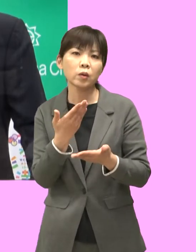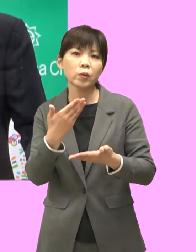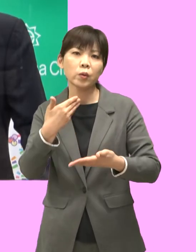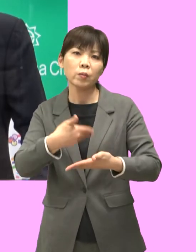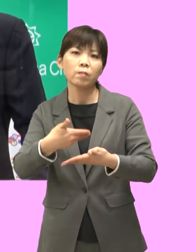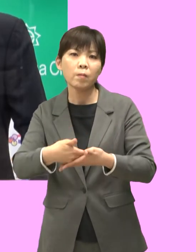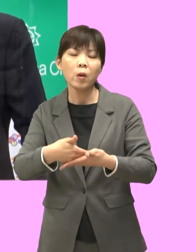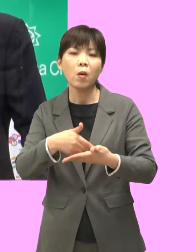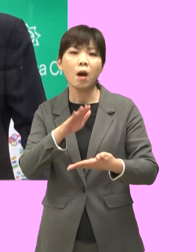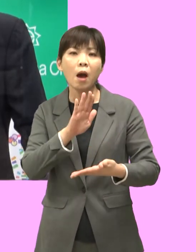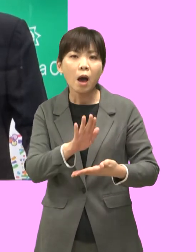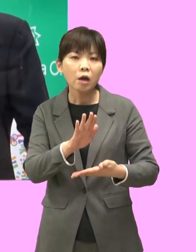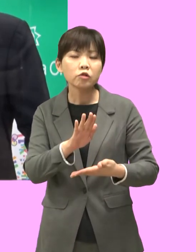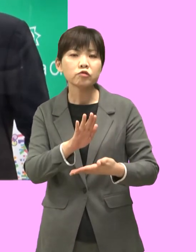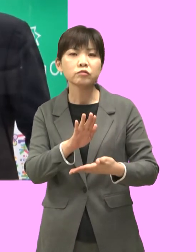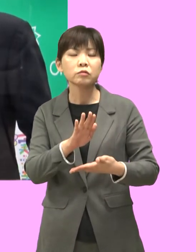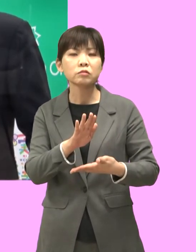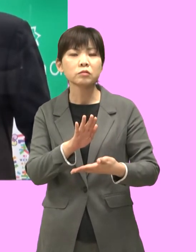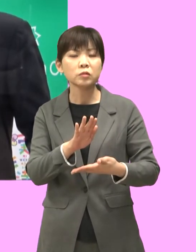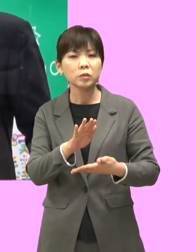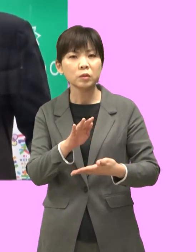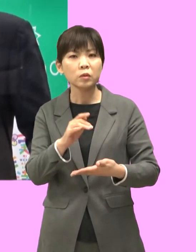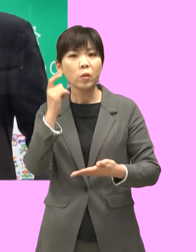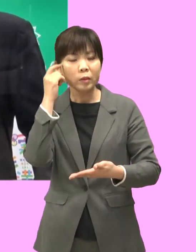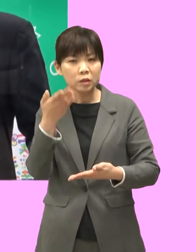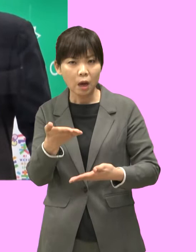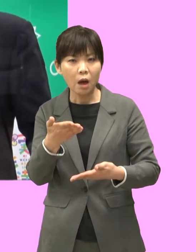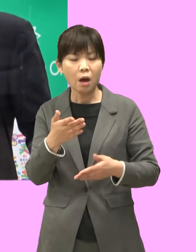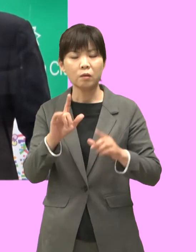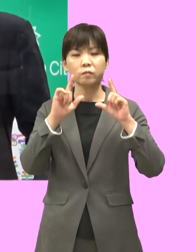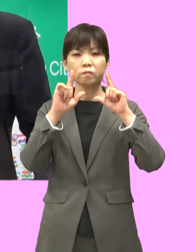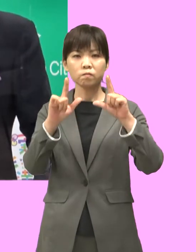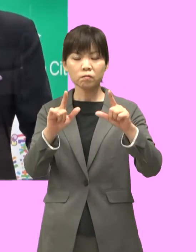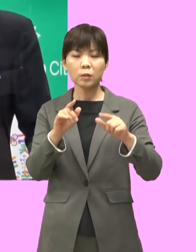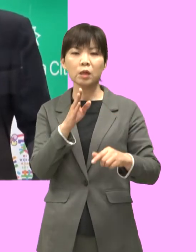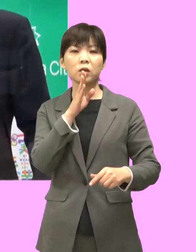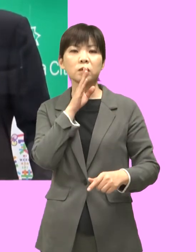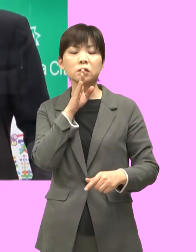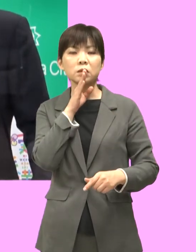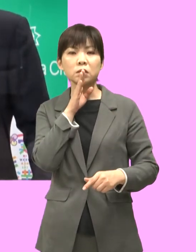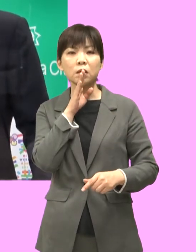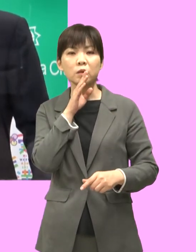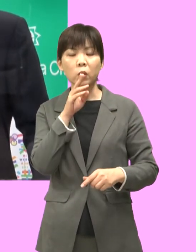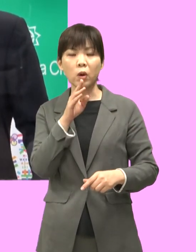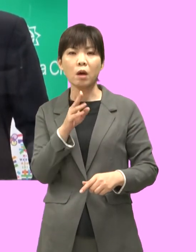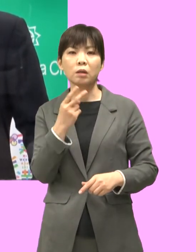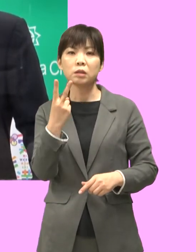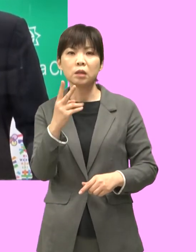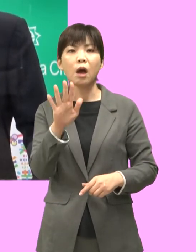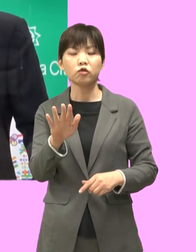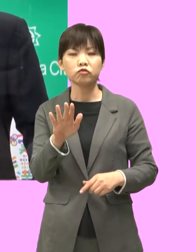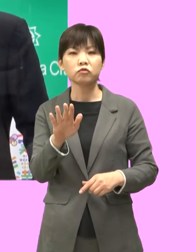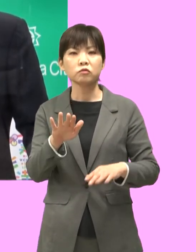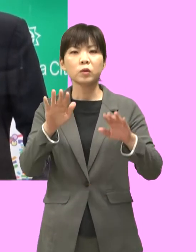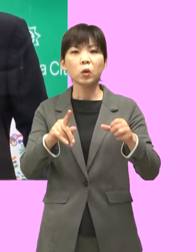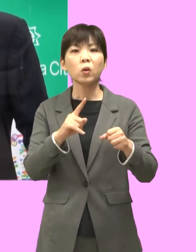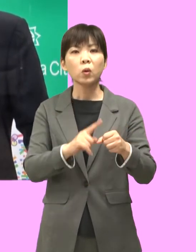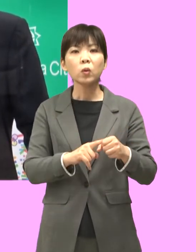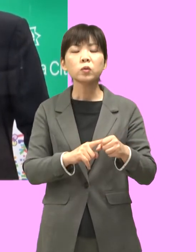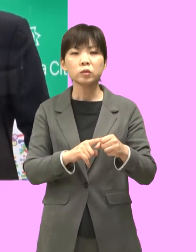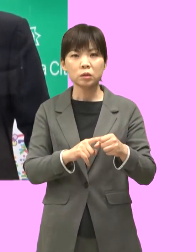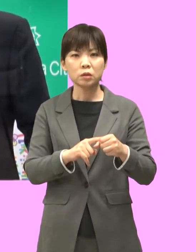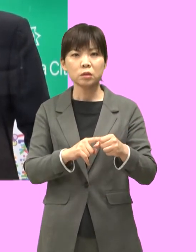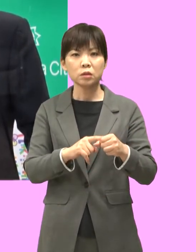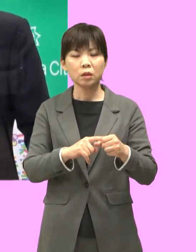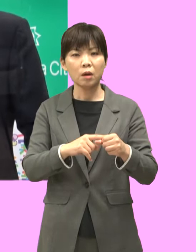ふうな認識でよろしいですか？ 現実に2件出てますし、今年はまだそれ受付やらないのっ